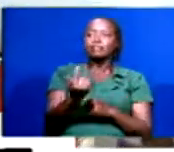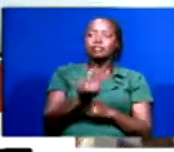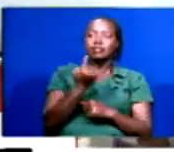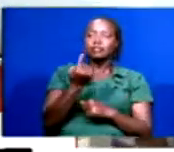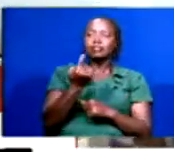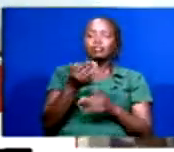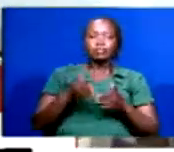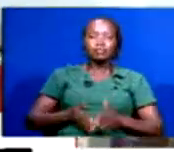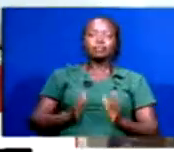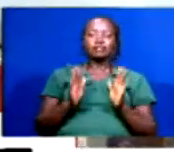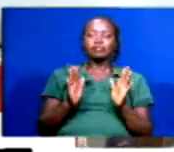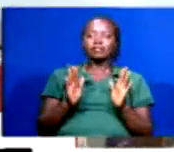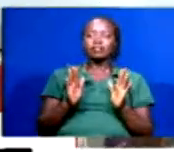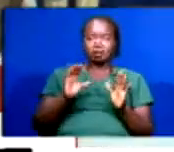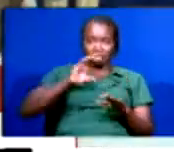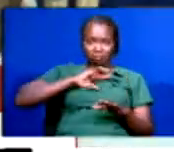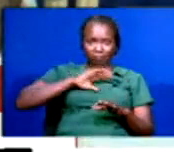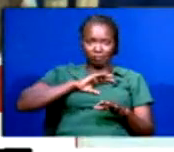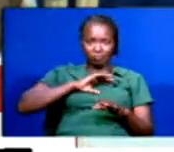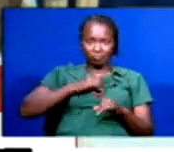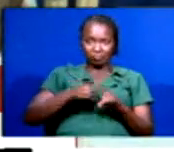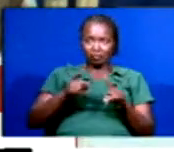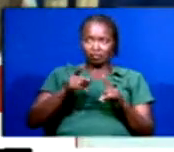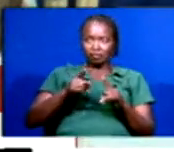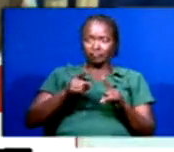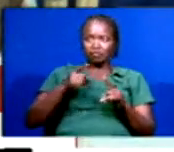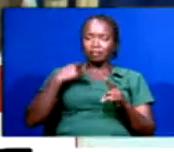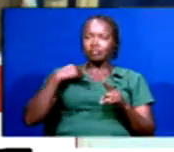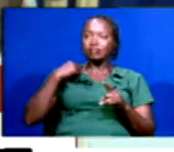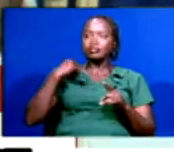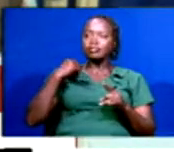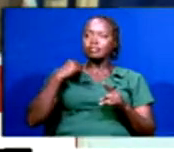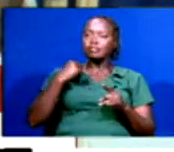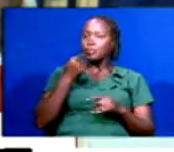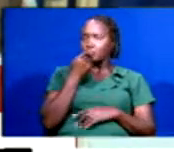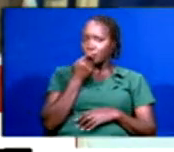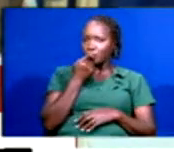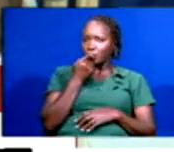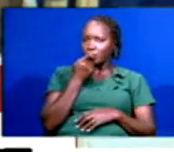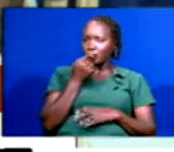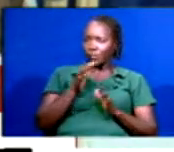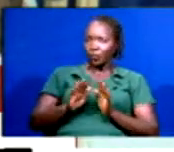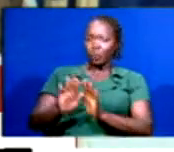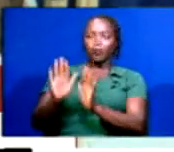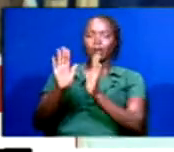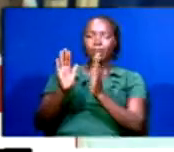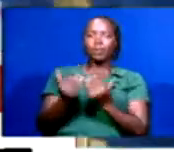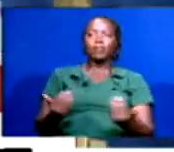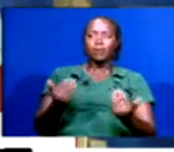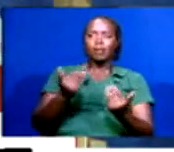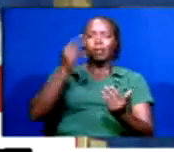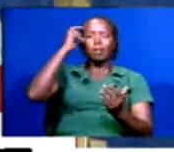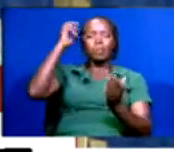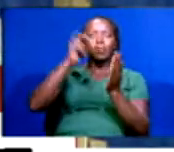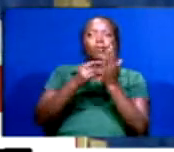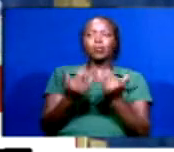wa kuzaa. Lakini kujitolea kwake kuwanyonyesha watoto waliotelekezwa kumempa hadhi ya kutambulika.